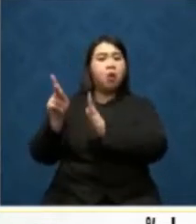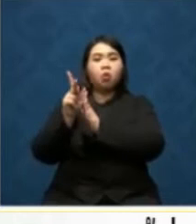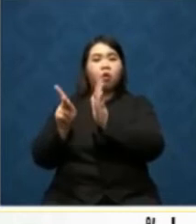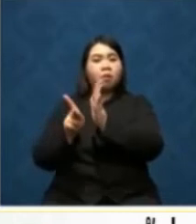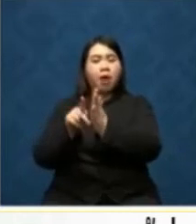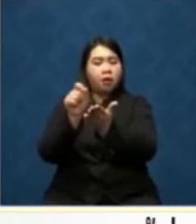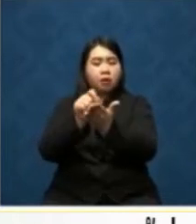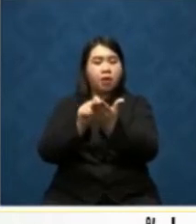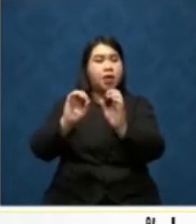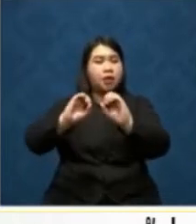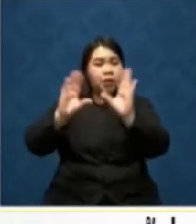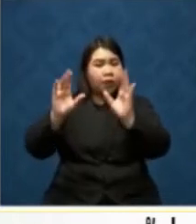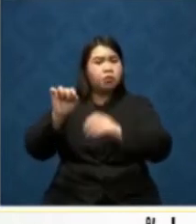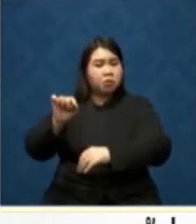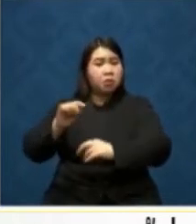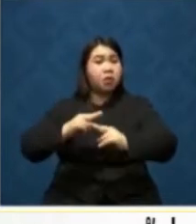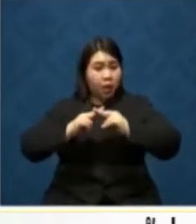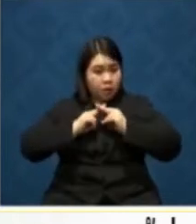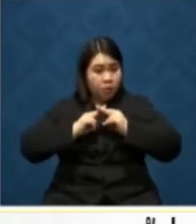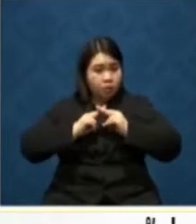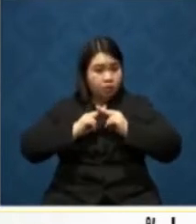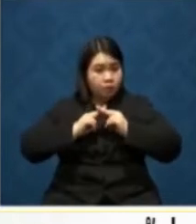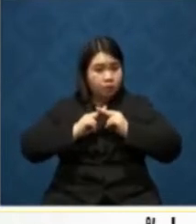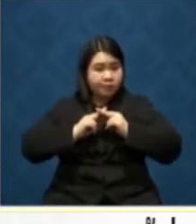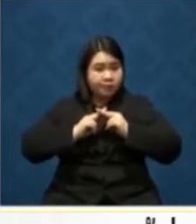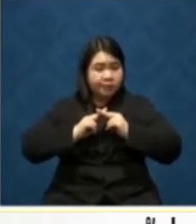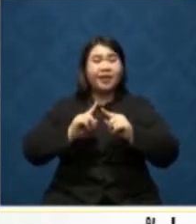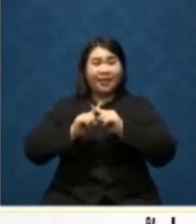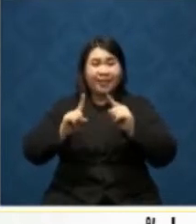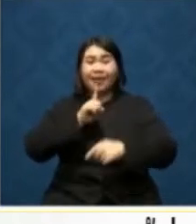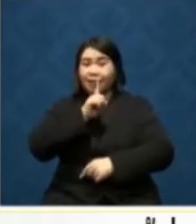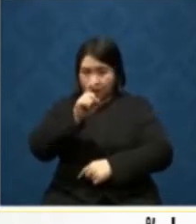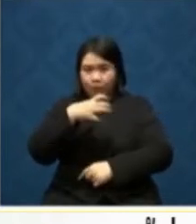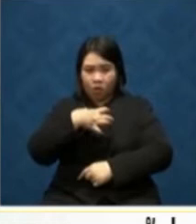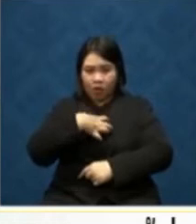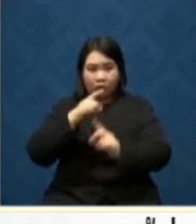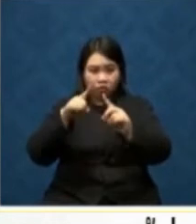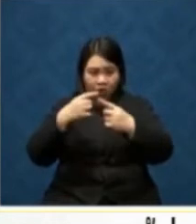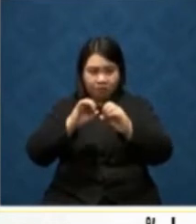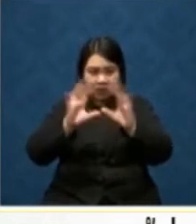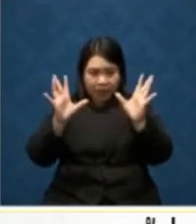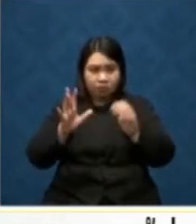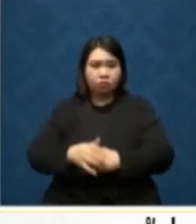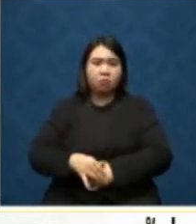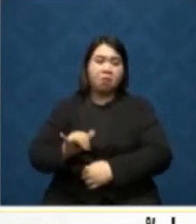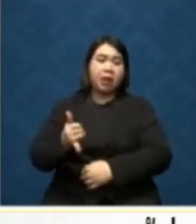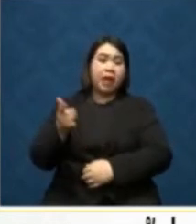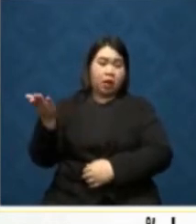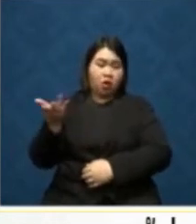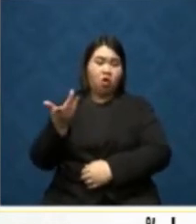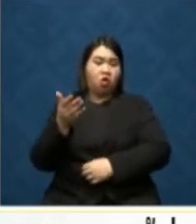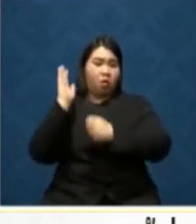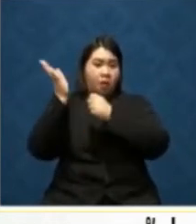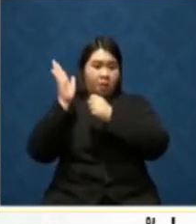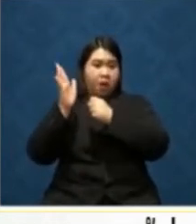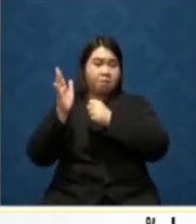ขนาดรษมติกคงตอบว่าตามตวบศก bildหมเขียนไ้ชัเลยตามร่างพระชamas coupe pretendเป็เอกชนแ่นอนครับแต่ถามชัดๆ อกครั้งซึ่